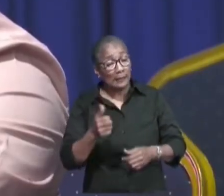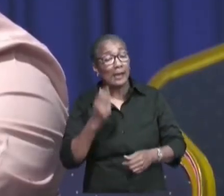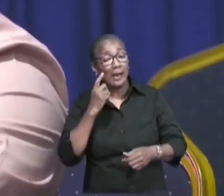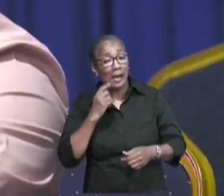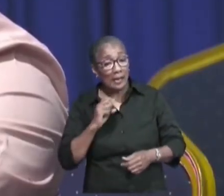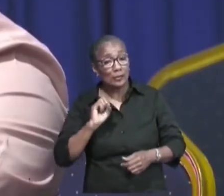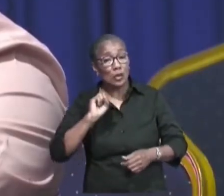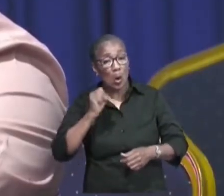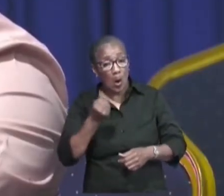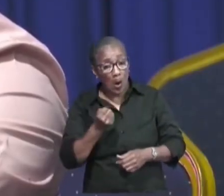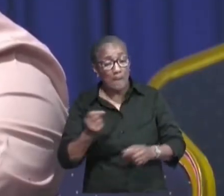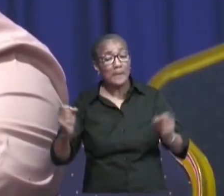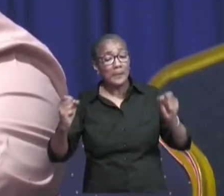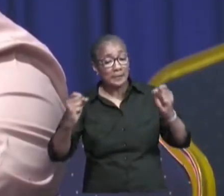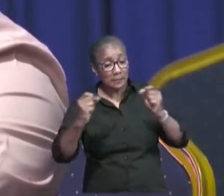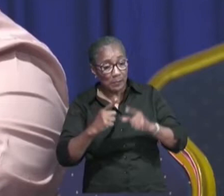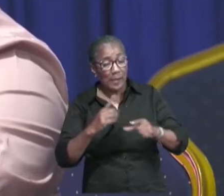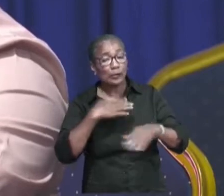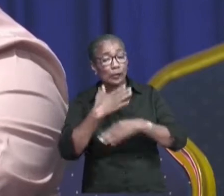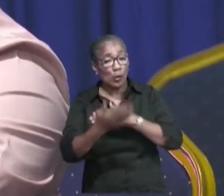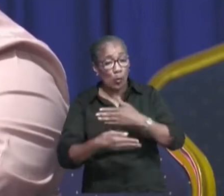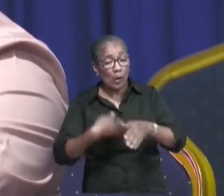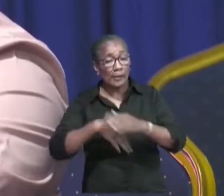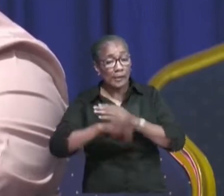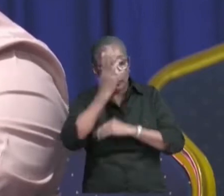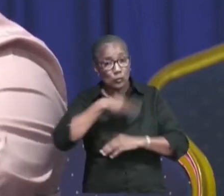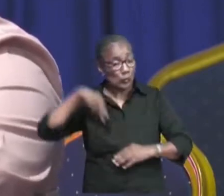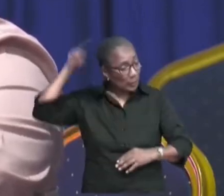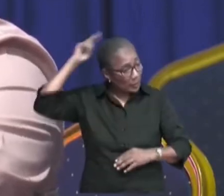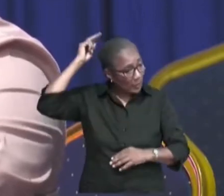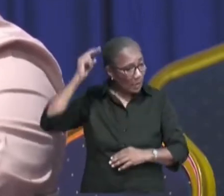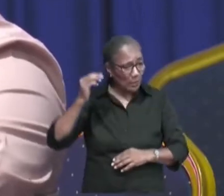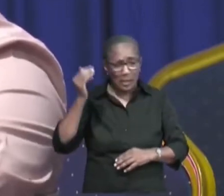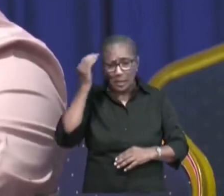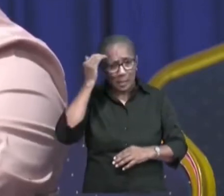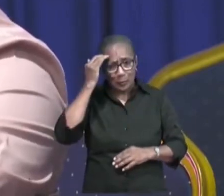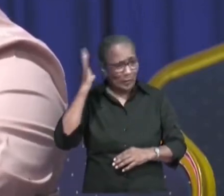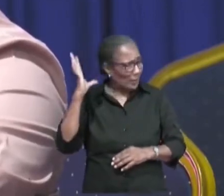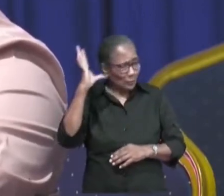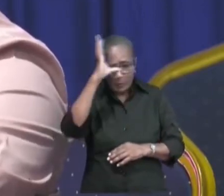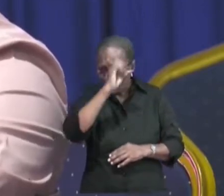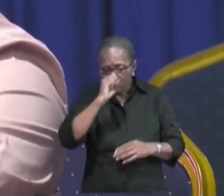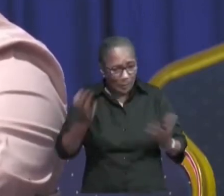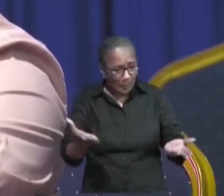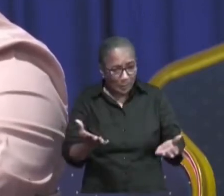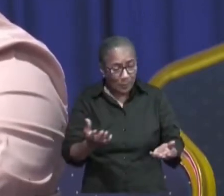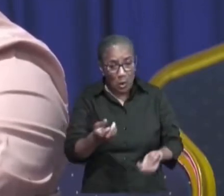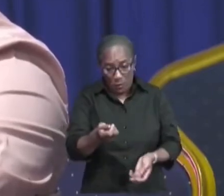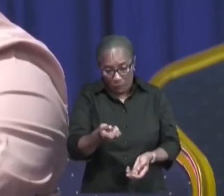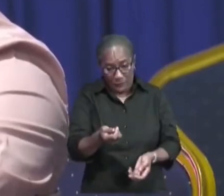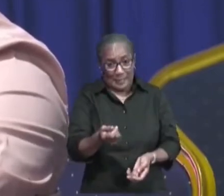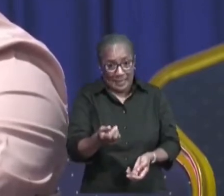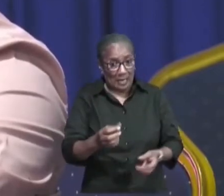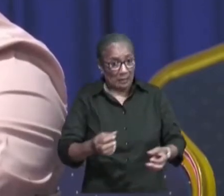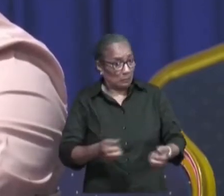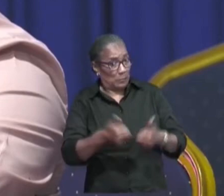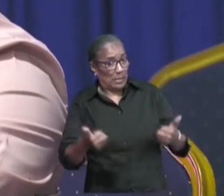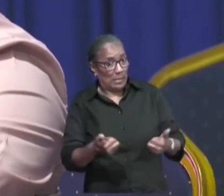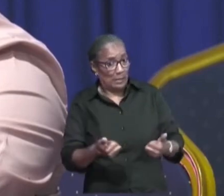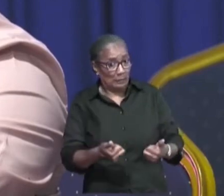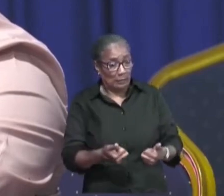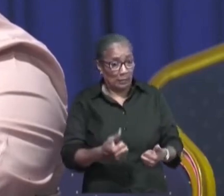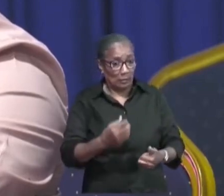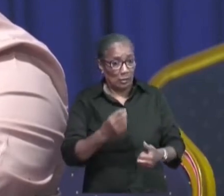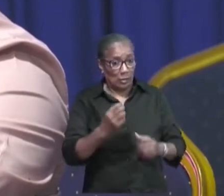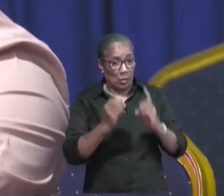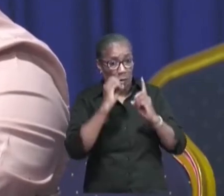het traditioneel gezag is genomen. De medische zending heeft momenteel de taak om alle dorpen aan de oostgrens te bezoeken en